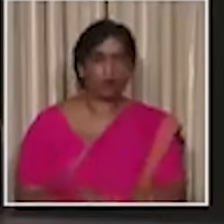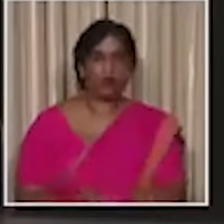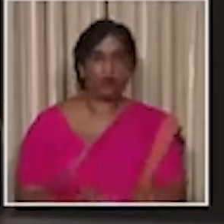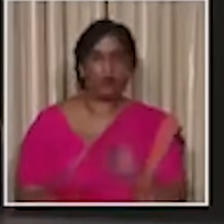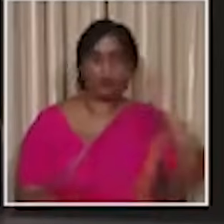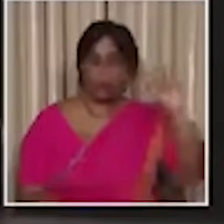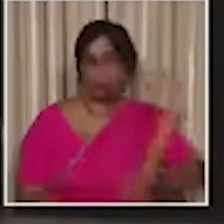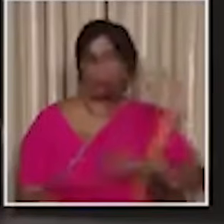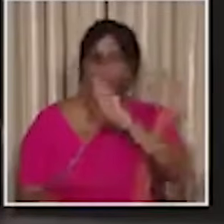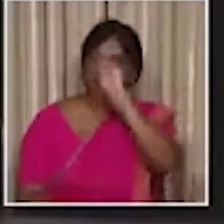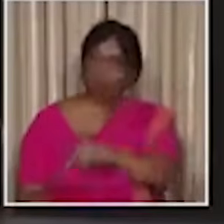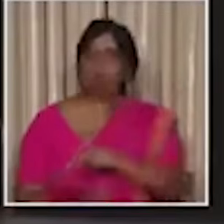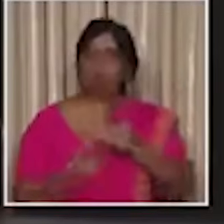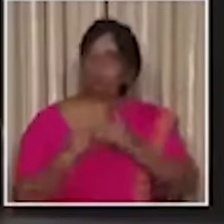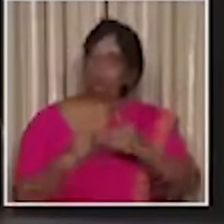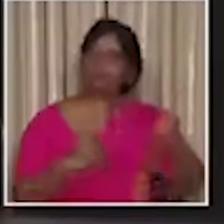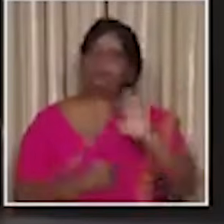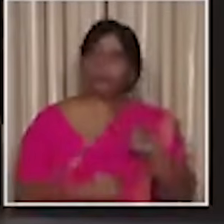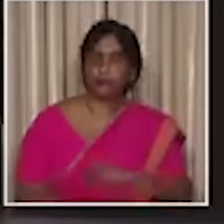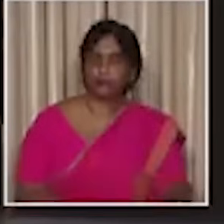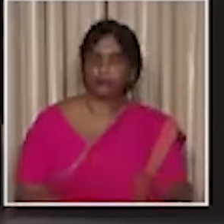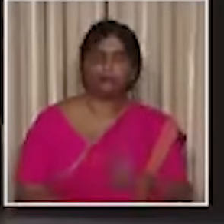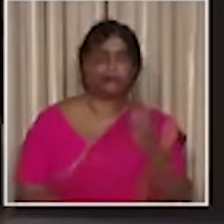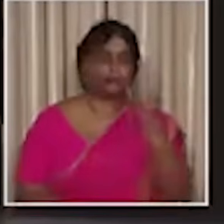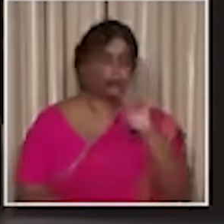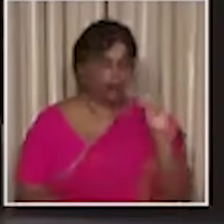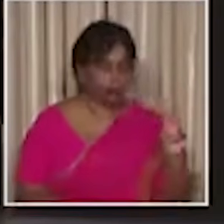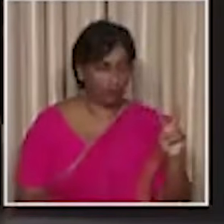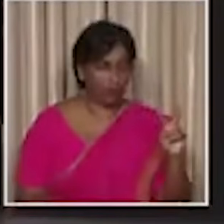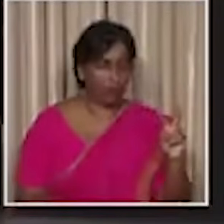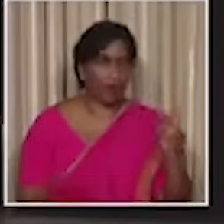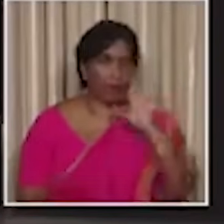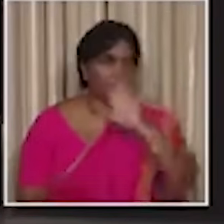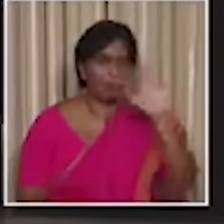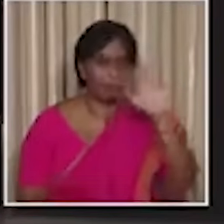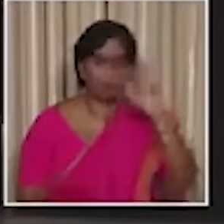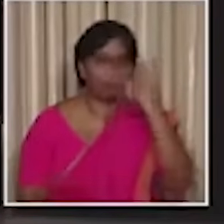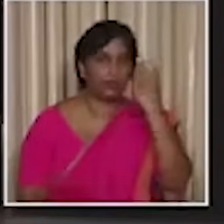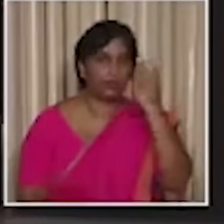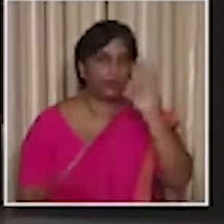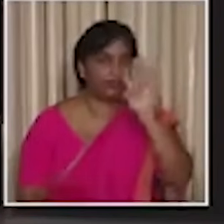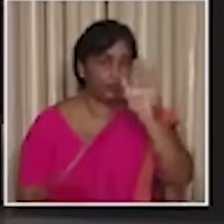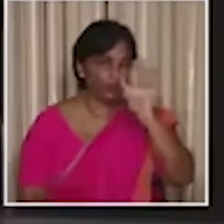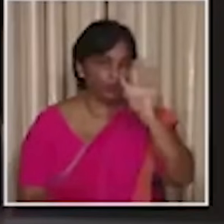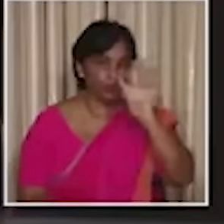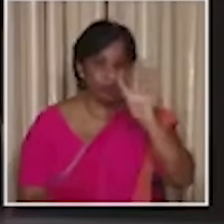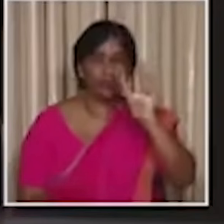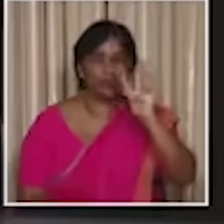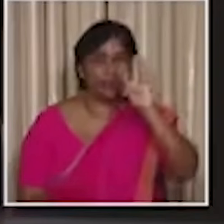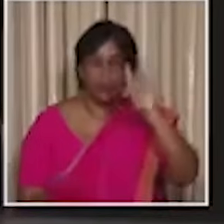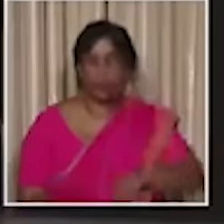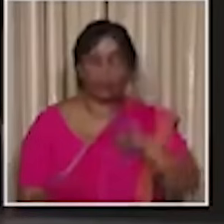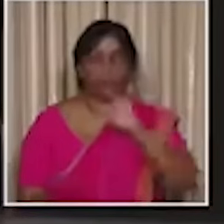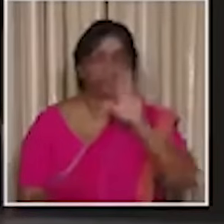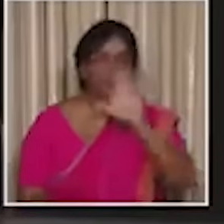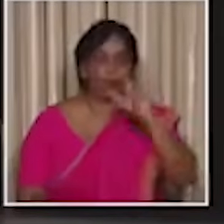ගානේ තමයි මෙතෙක් දීලා තියෙන්නේ ඊට පස්සේ 2022 දී 19000 24000න් 19000යි අපි නිෂ්පාදනය කරේ